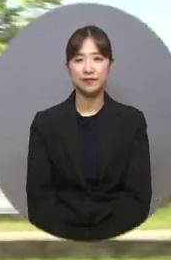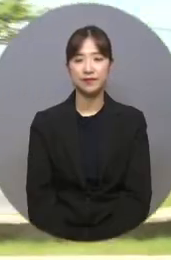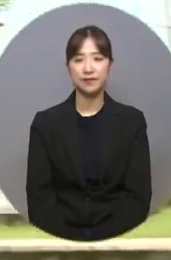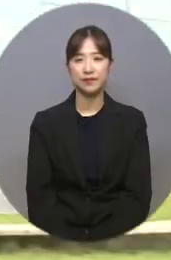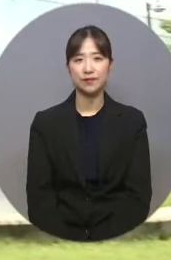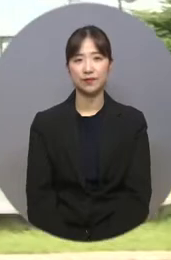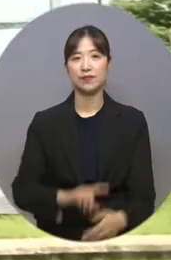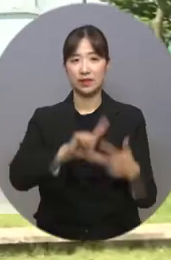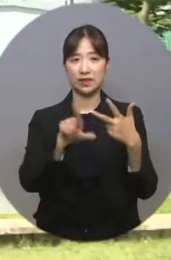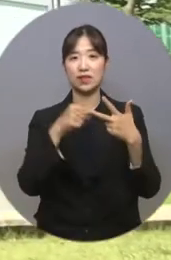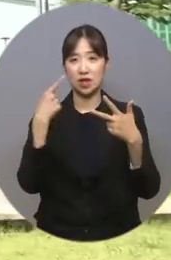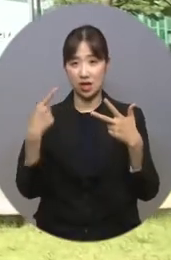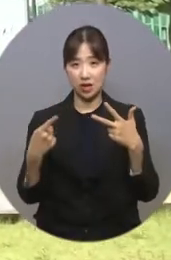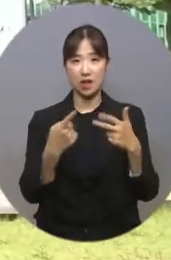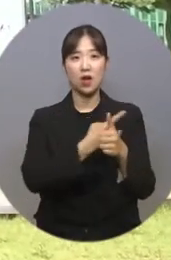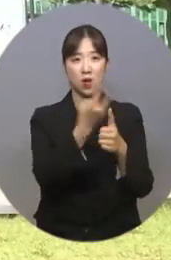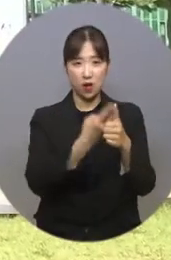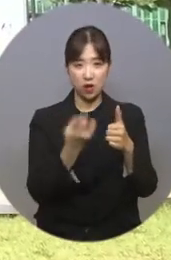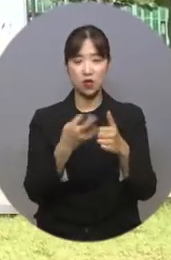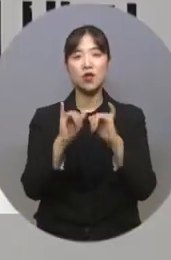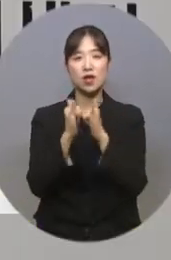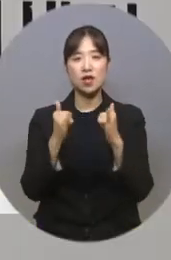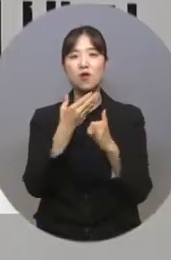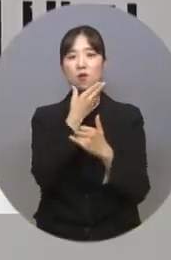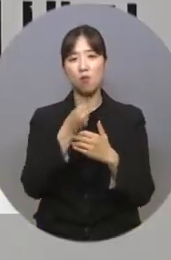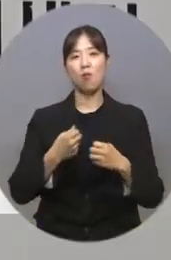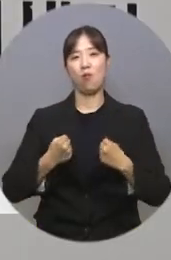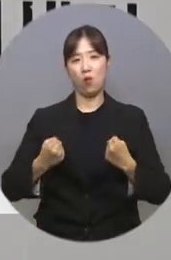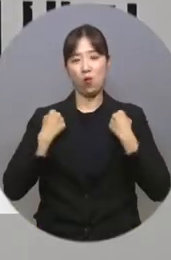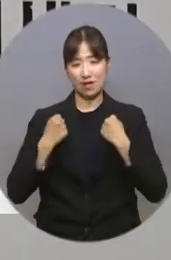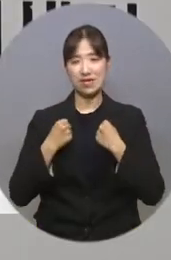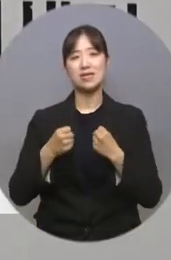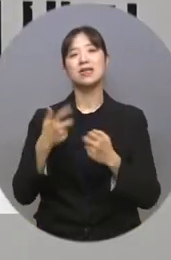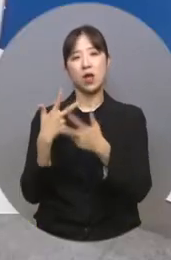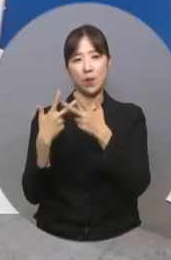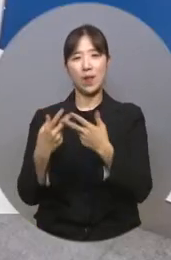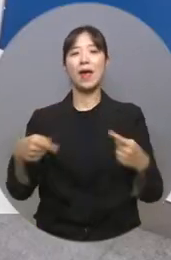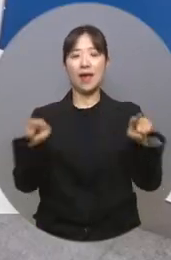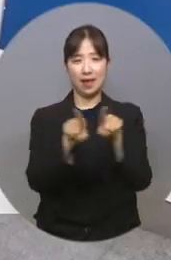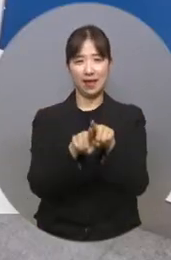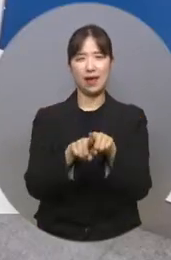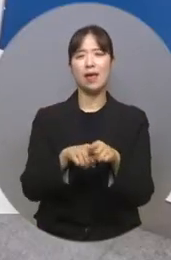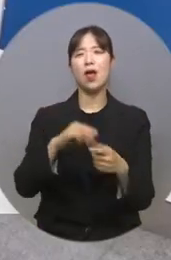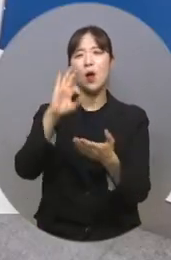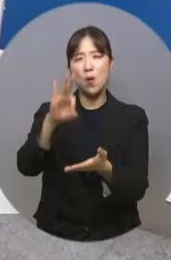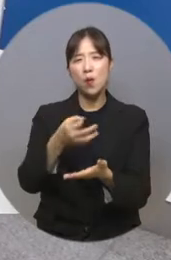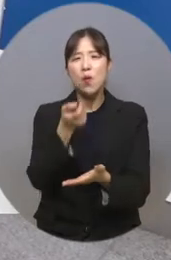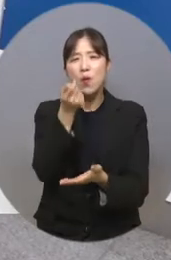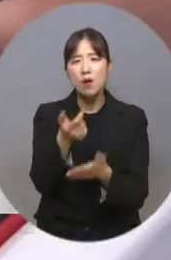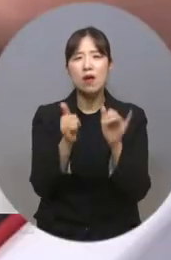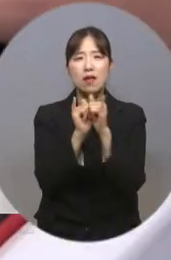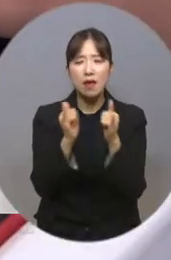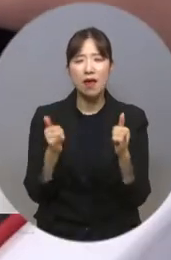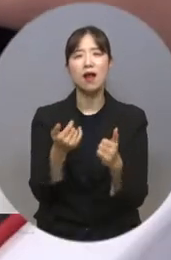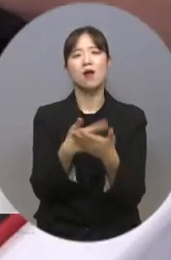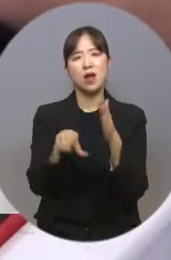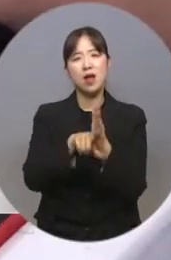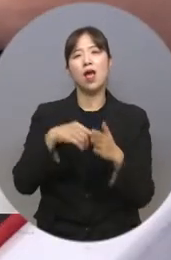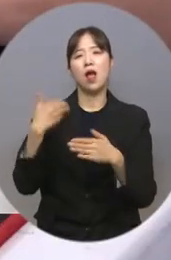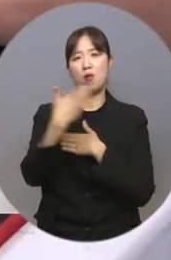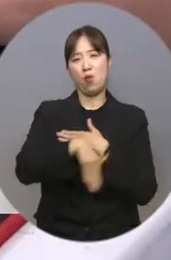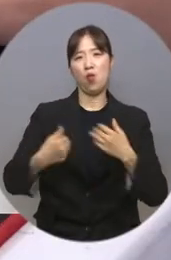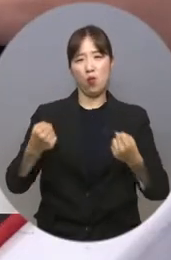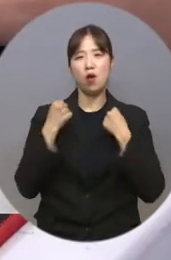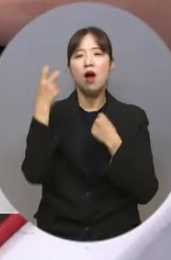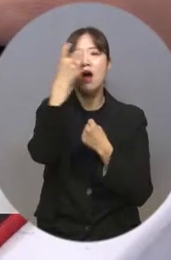지난 1일 횡성군과 인구보건복지협회가 주최한 찾아가는 저소득층 검진 및 국가암검진이